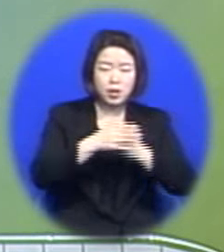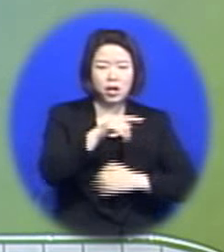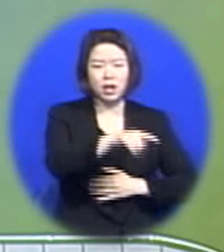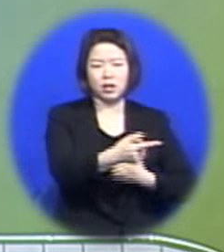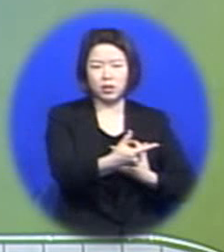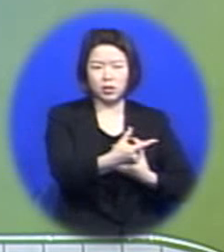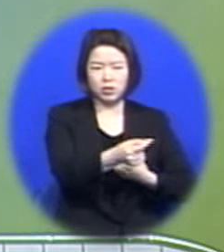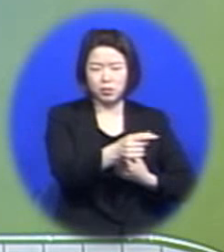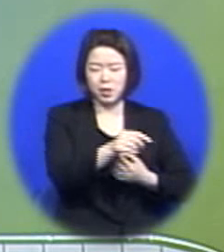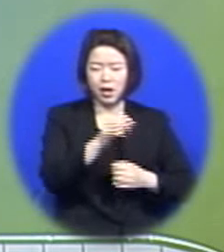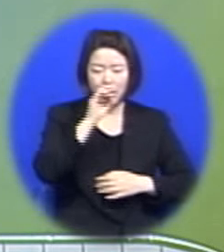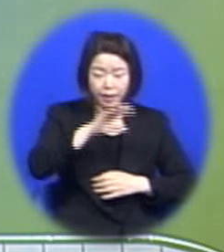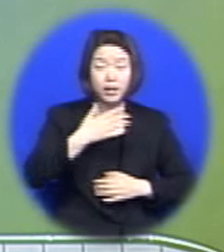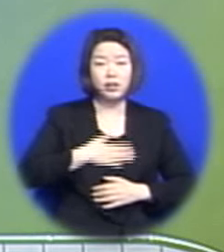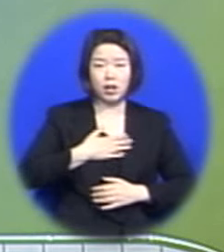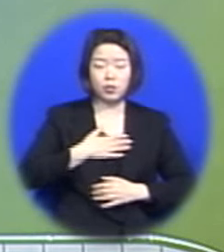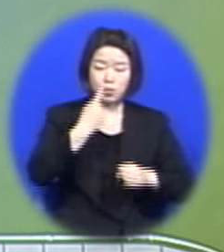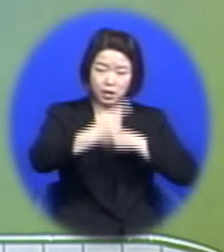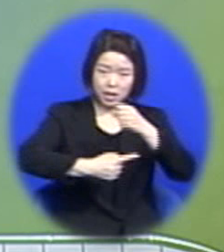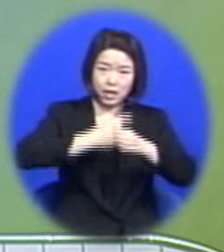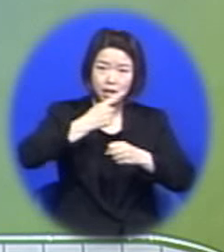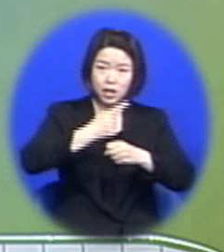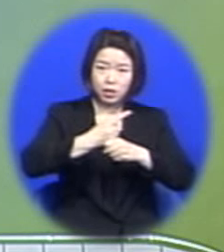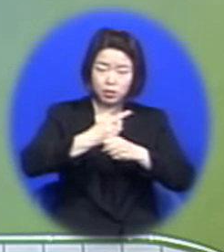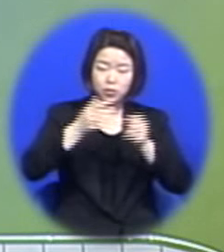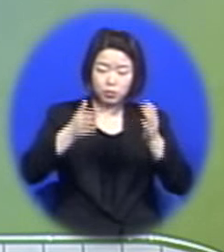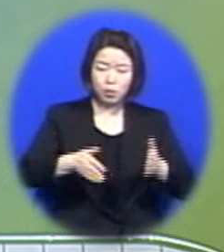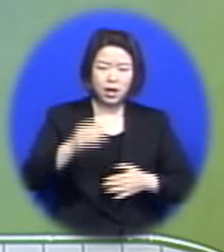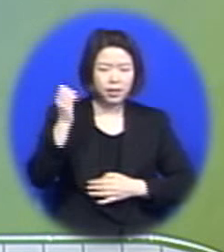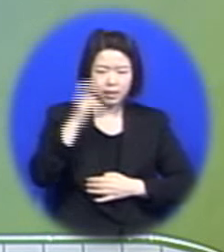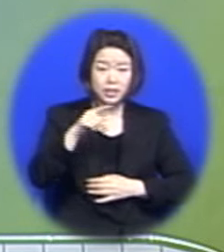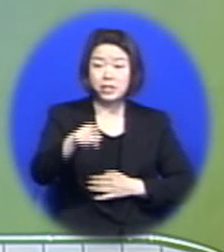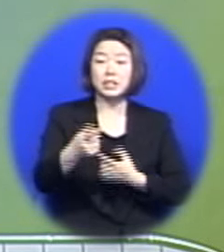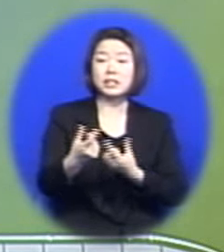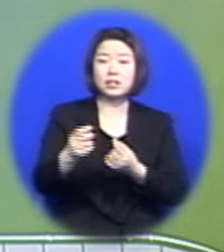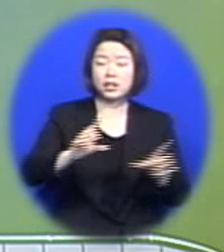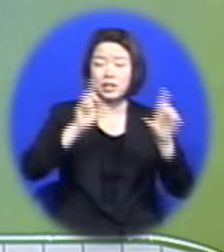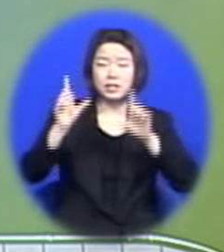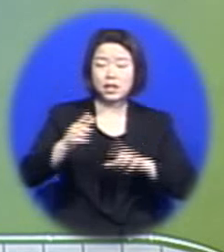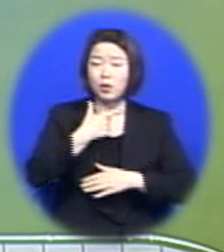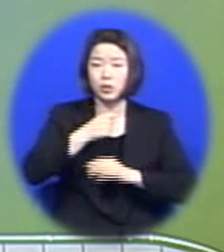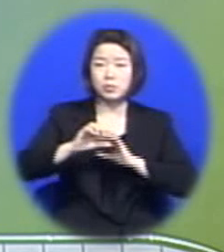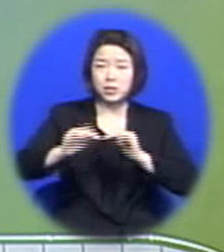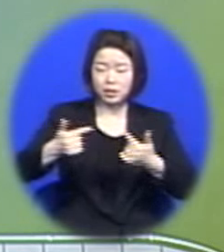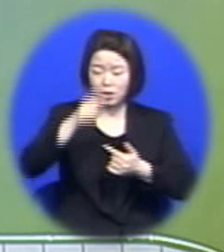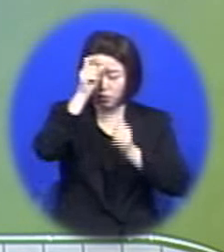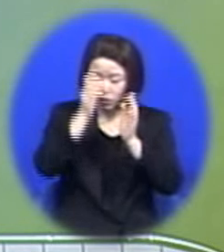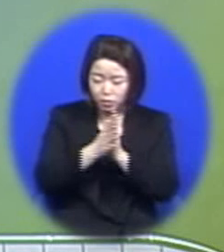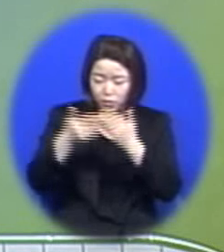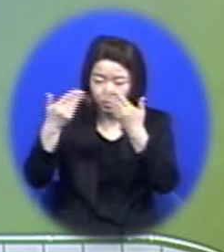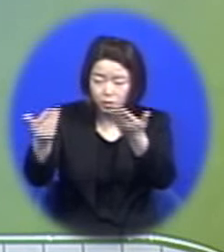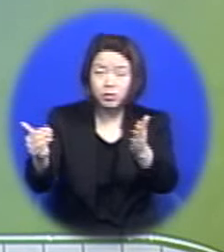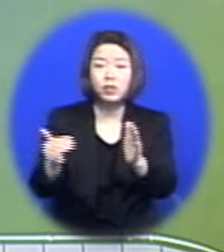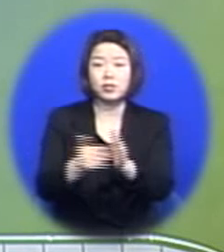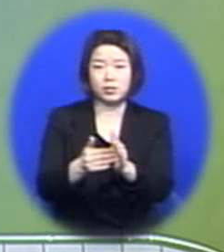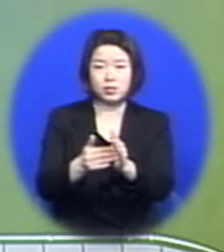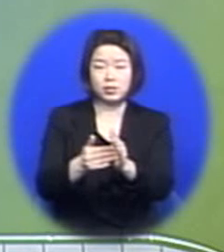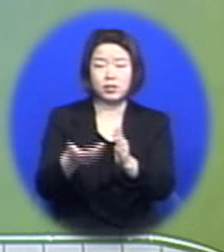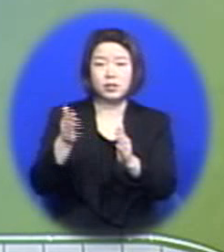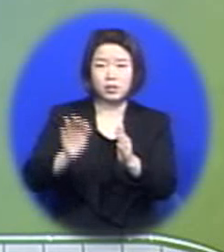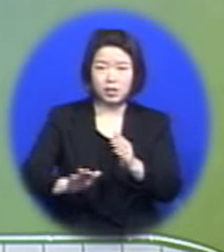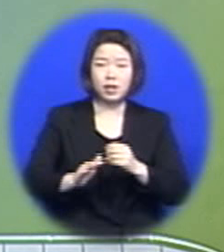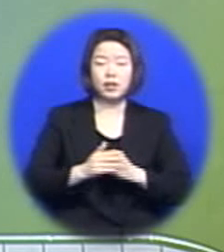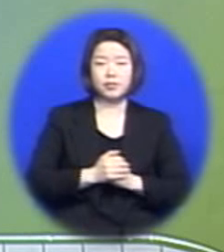것을 알고 1년 동안 제가 다시는 그렇게 살고 싶지 않았다고 기도했었는데